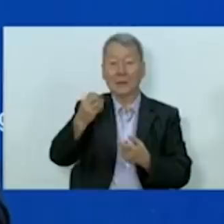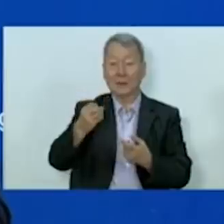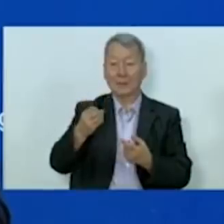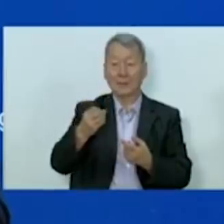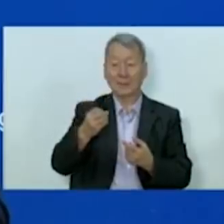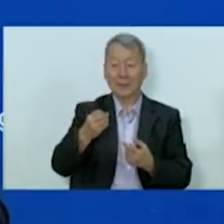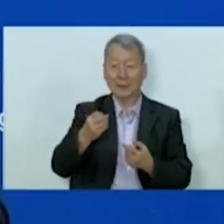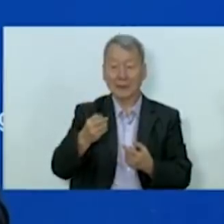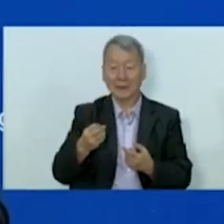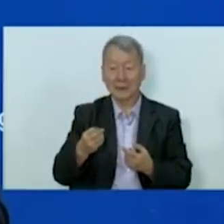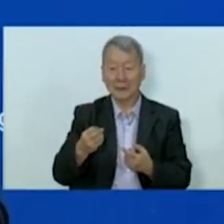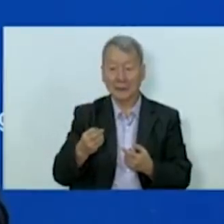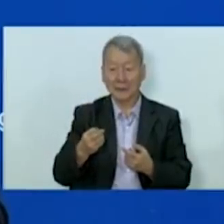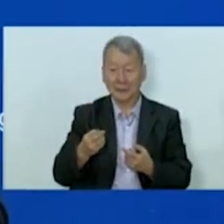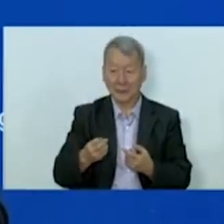мына